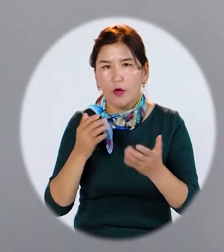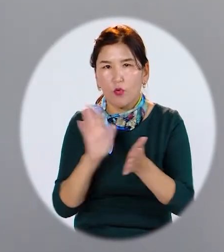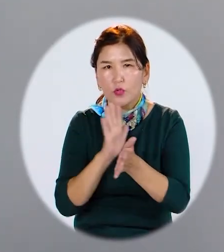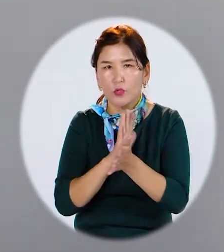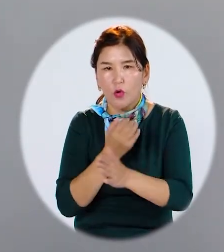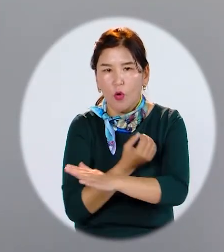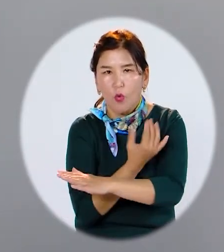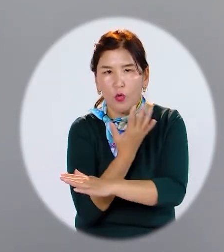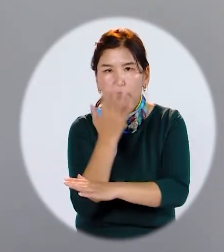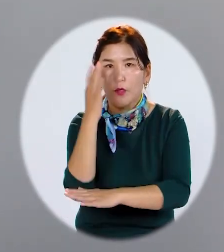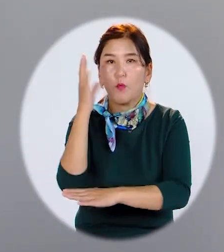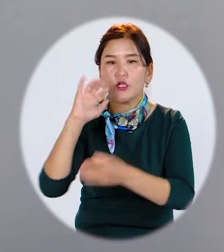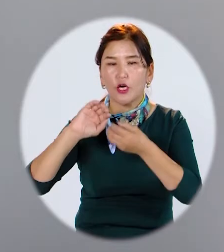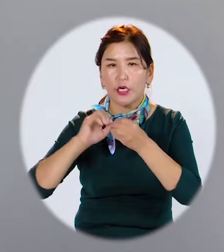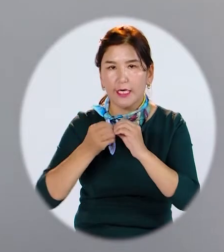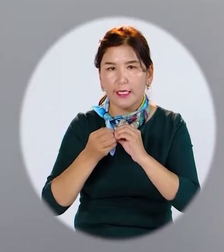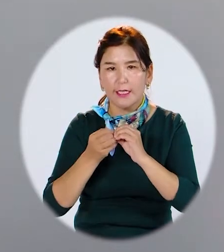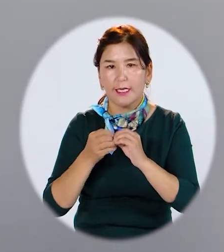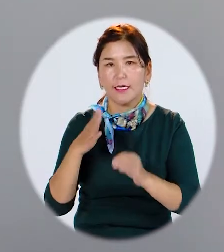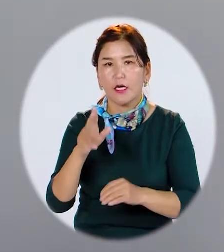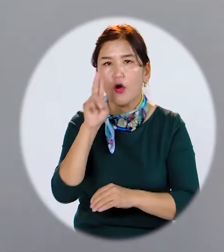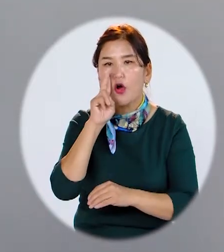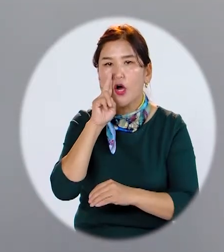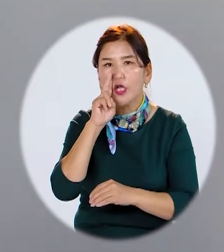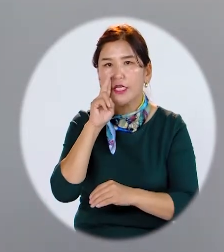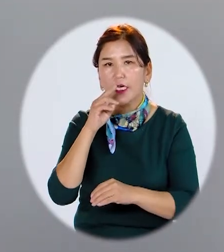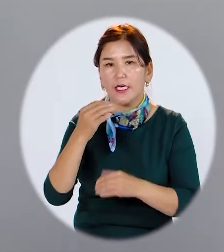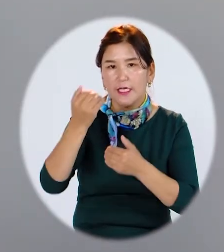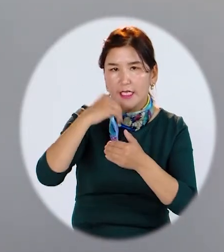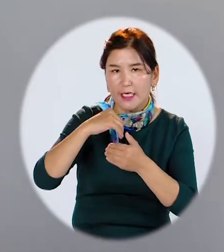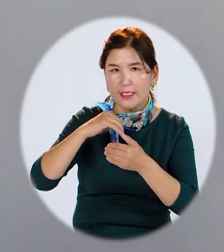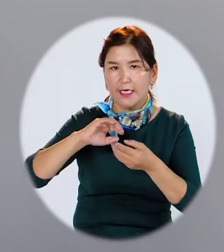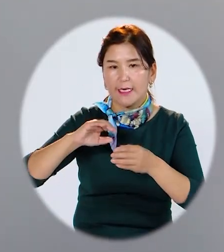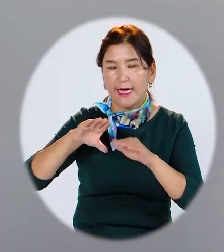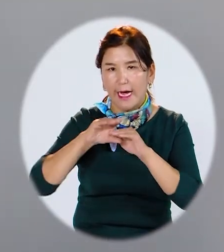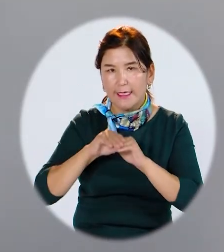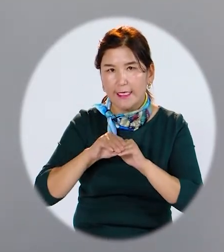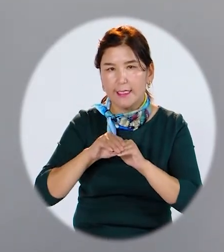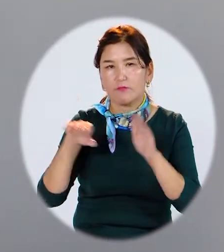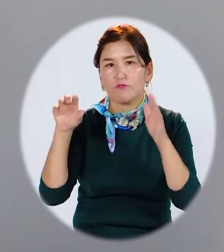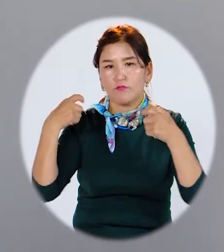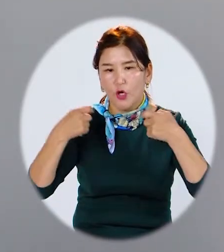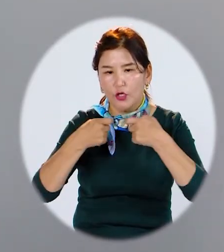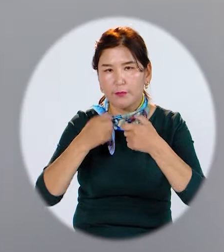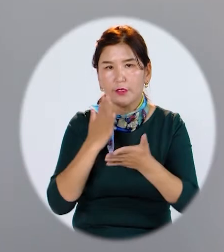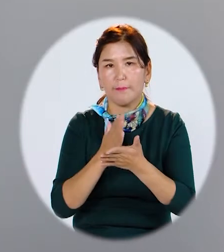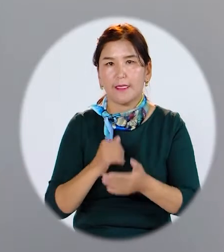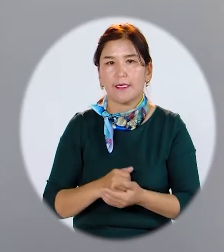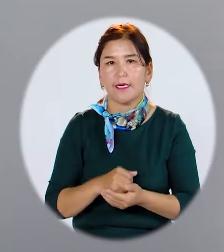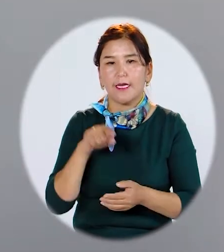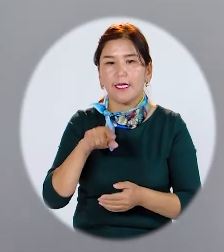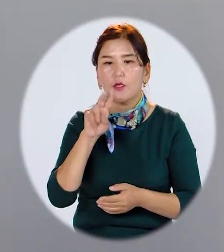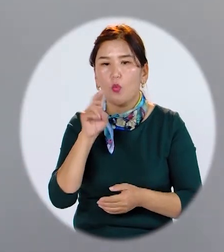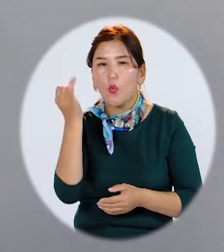тархат сайтай. Тийм учраас хүнсний бүтээгдэхүүн хийж хадгалахад их тохиромжтой юм аа. Учир нь үсээр хийсэн сав